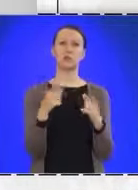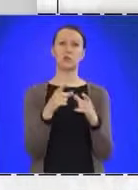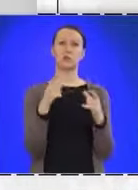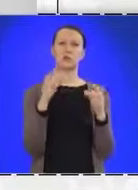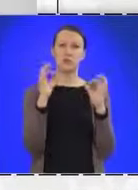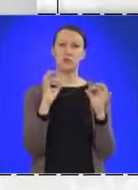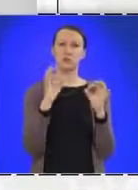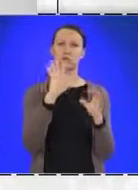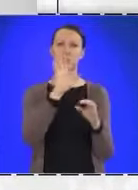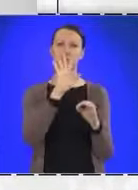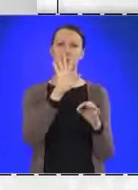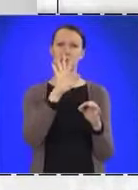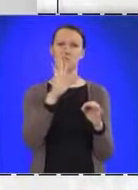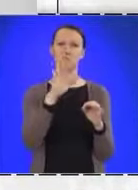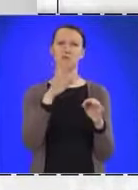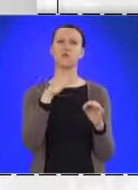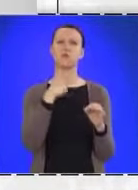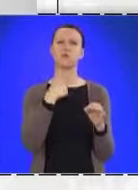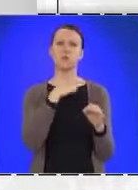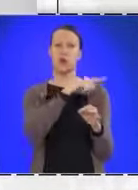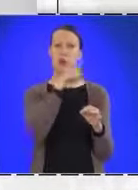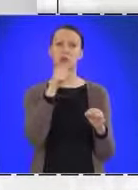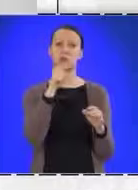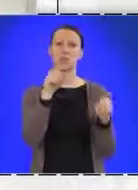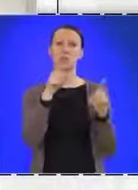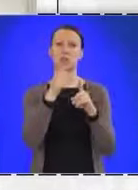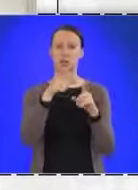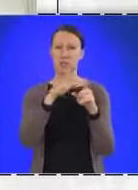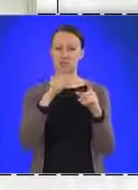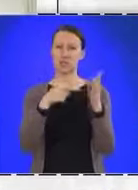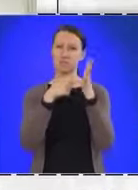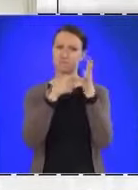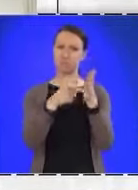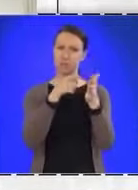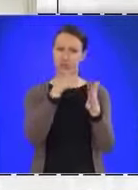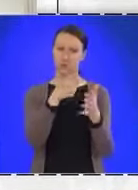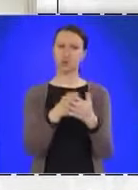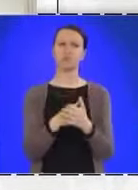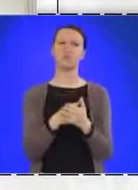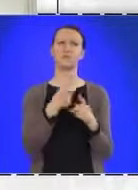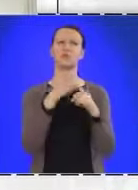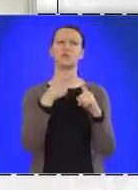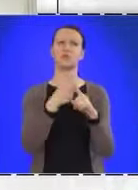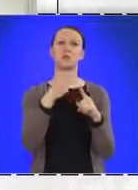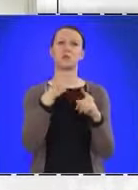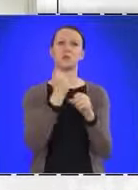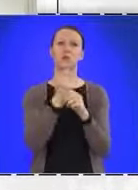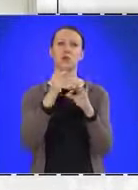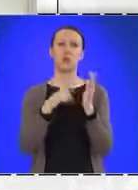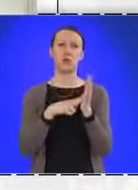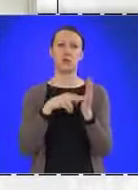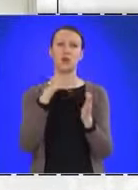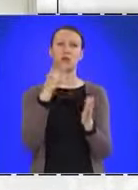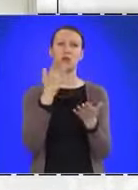prilikom, baš konceptualno su se usaglasile i dio radova je i ovdje predstavljen, a dok je